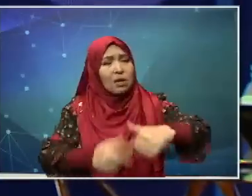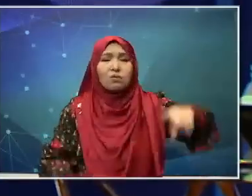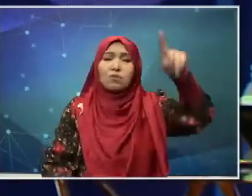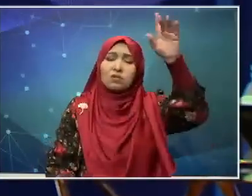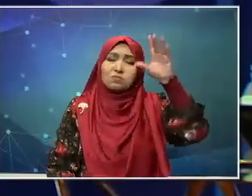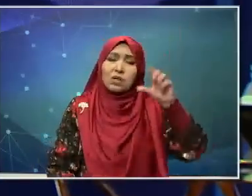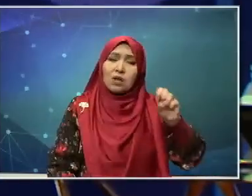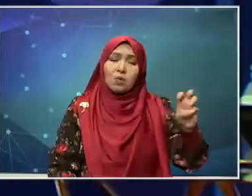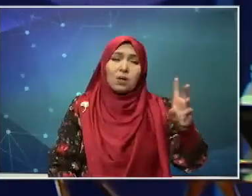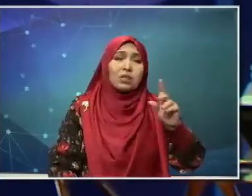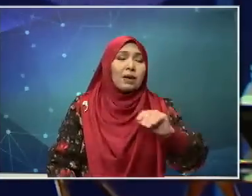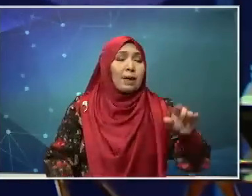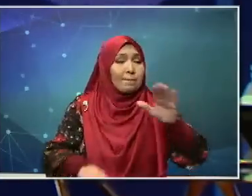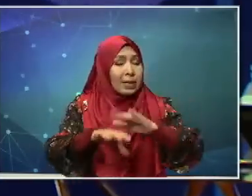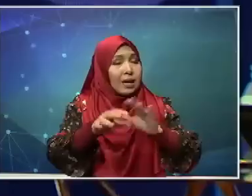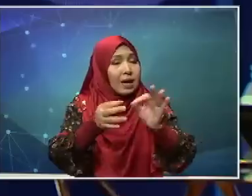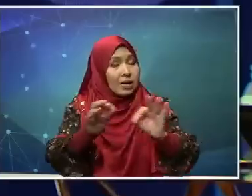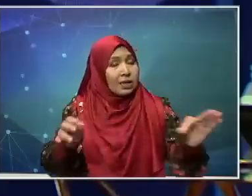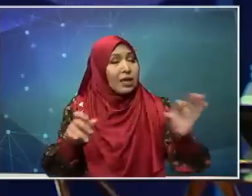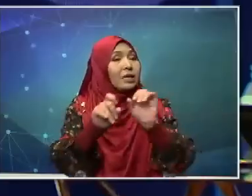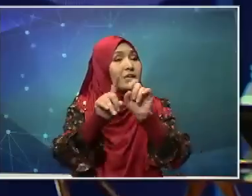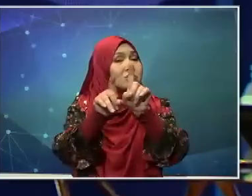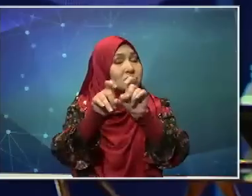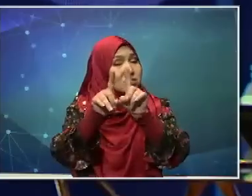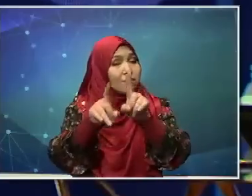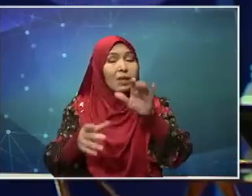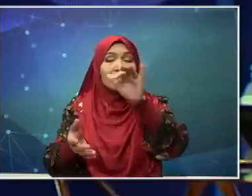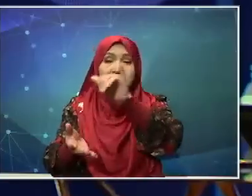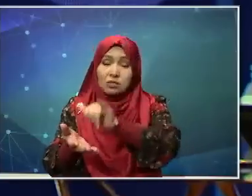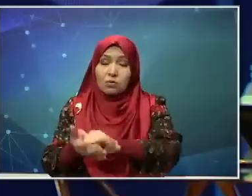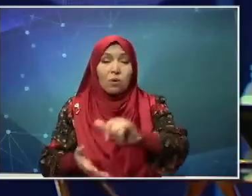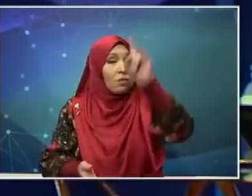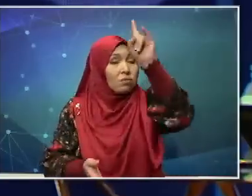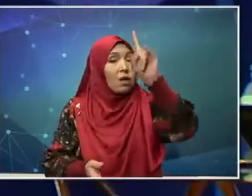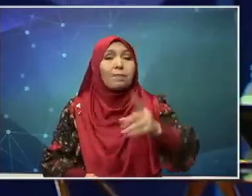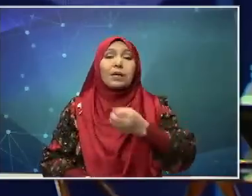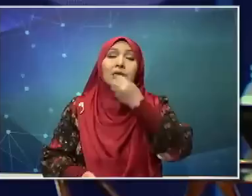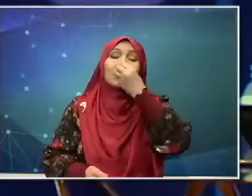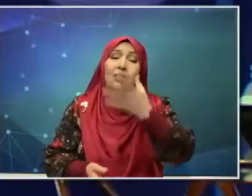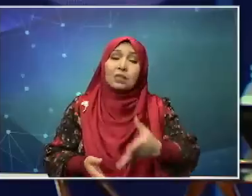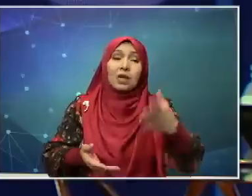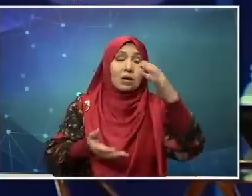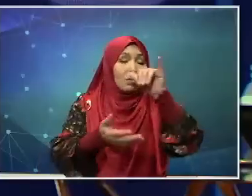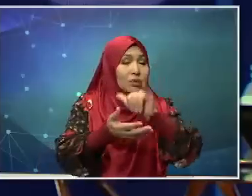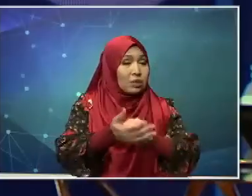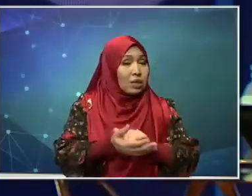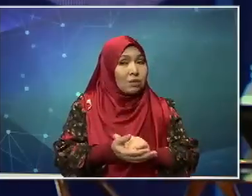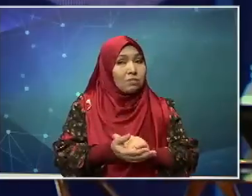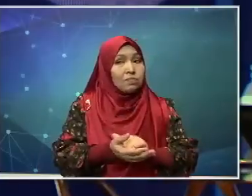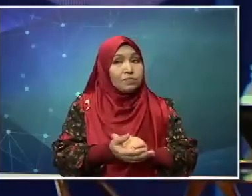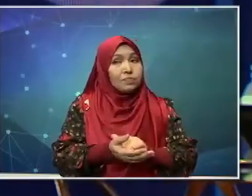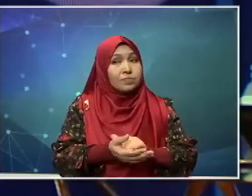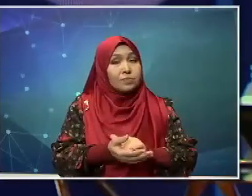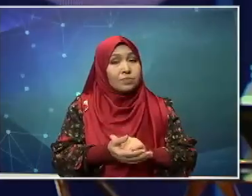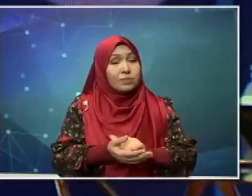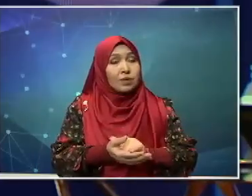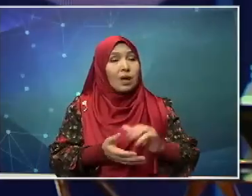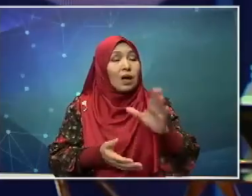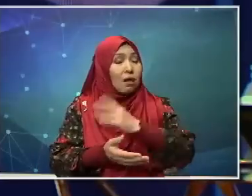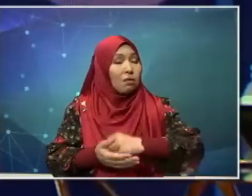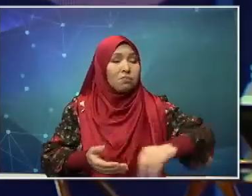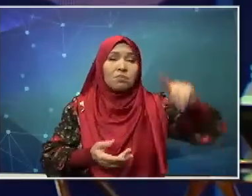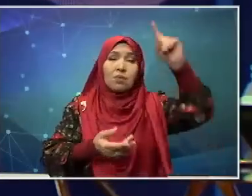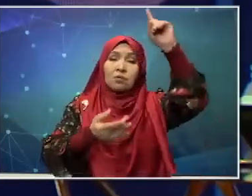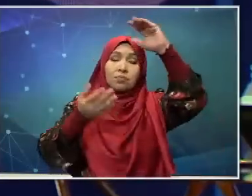ta'ala dan pada ayat yang ke-11 yang ke-11 Allah menyatakan walladzina dzalimina sama yaitu Allah menurunkan